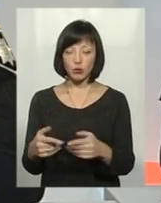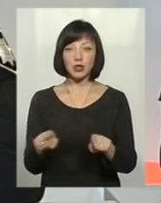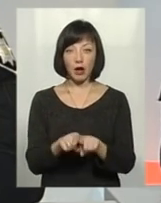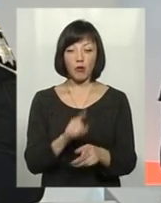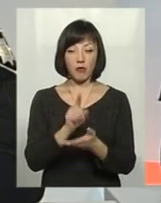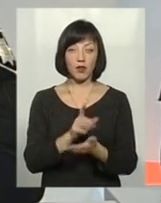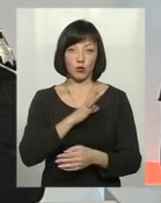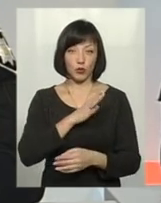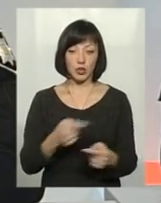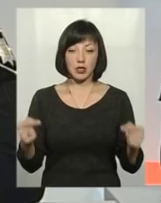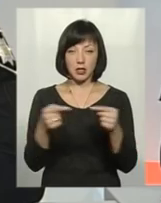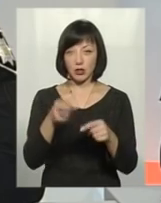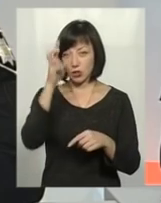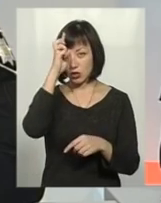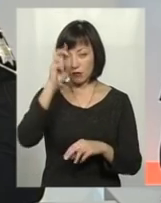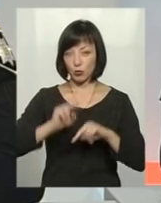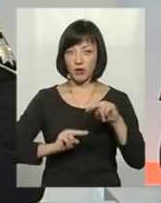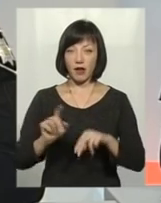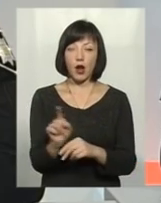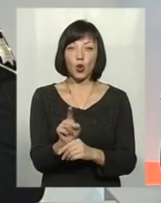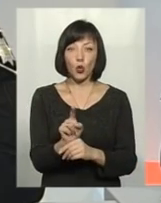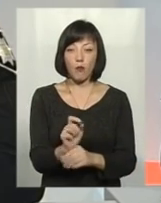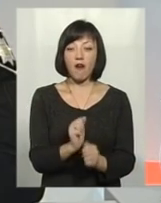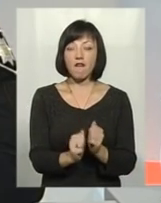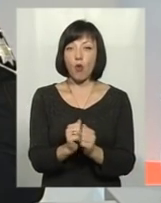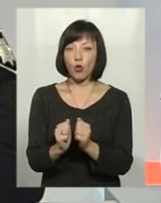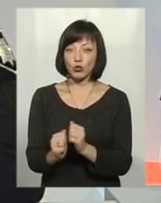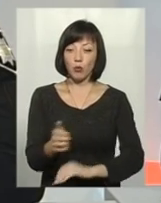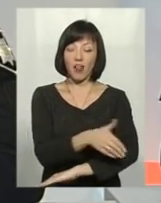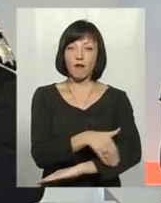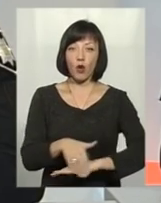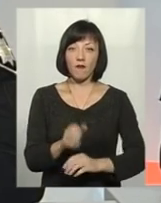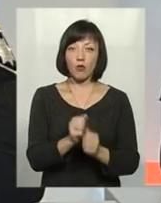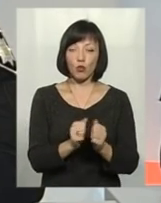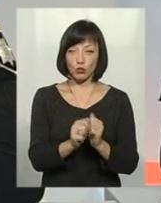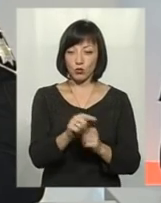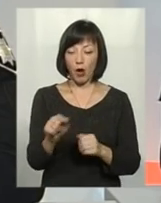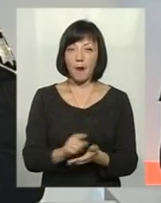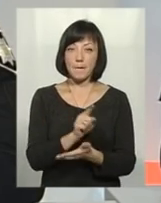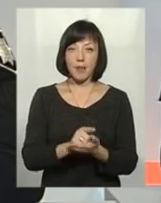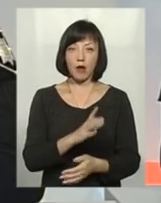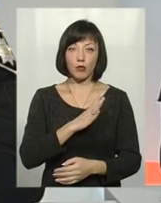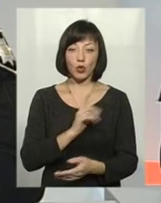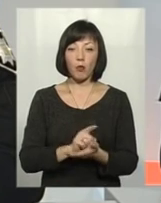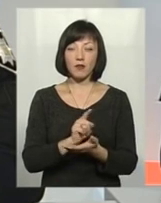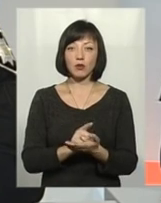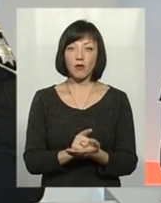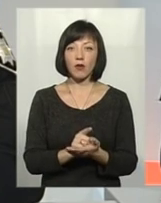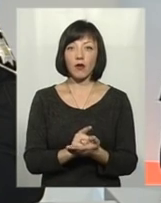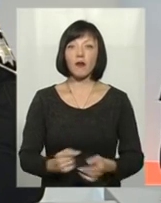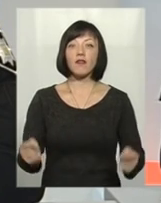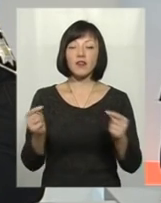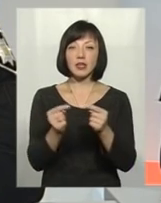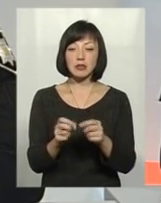і повинно бути згідно державних будівельних норм, в кожному дворі має бути обов'язково